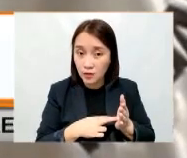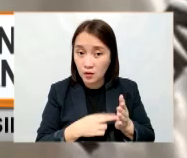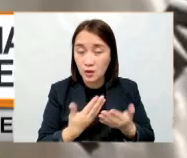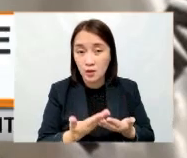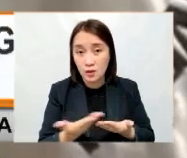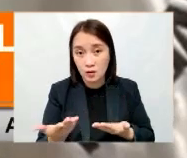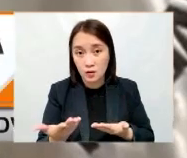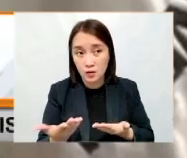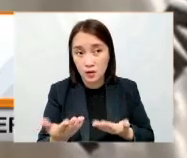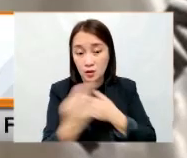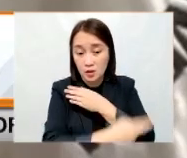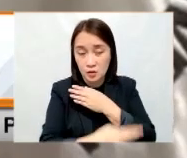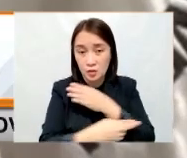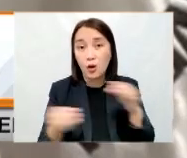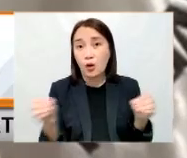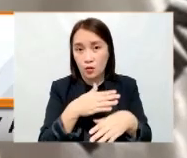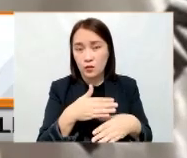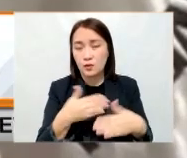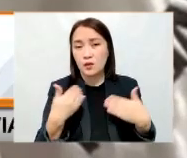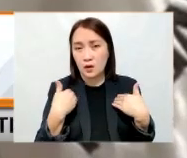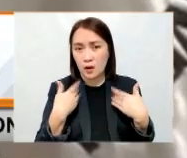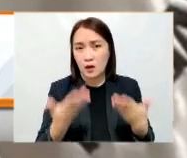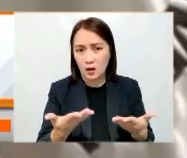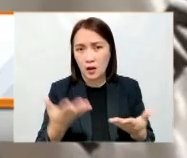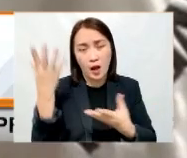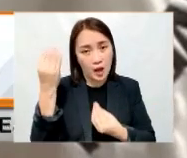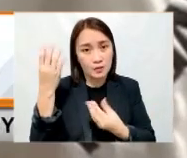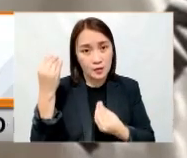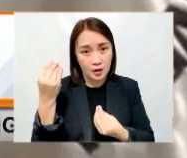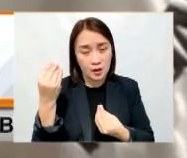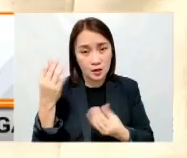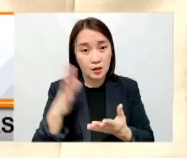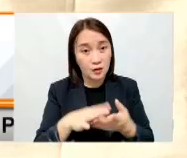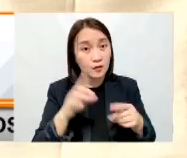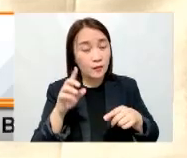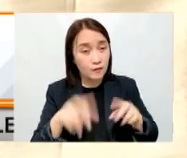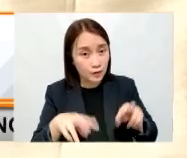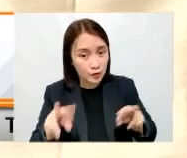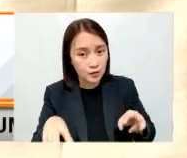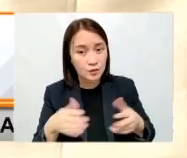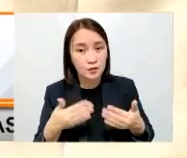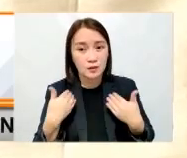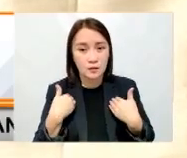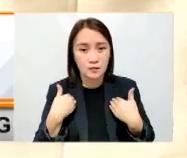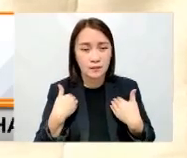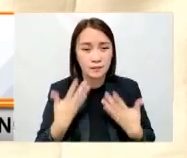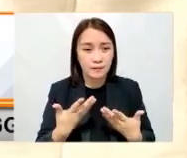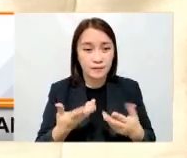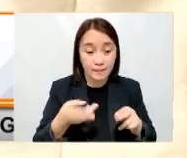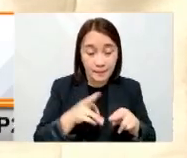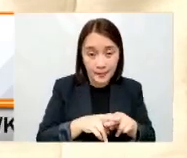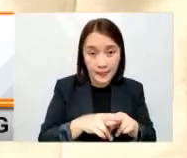offices to provide us the updated version of that list in your region. Dagdag pa ni DepEd